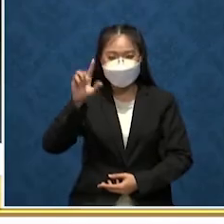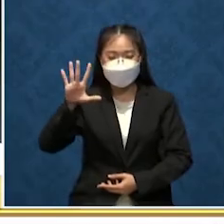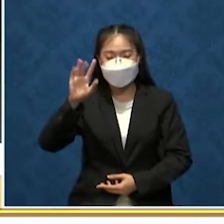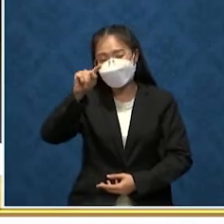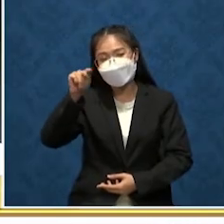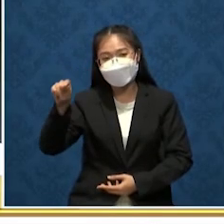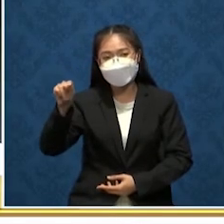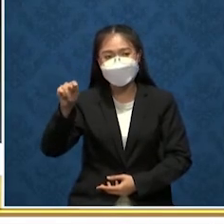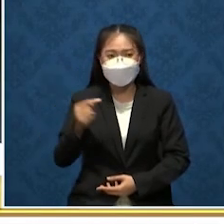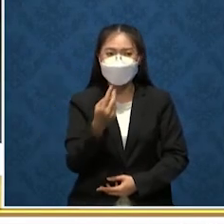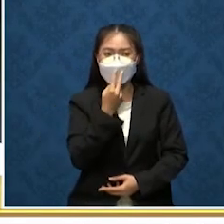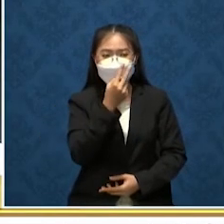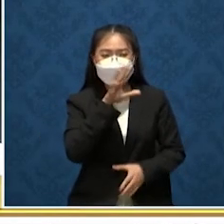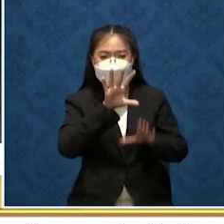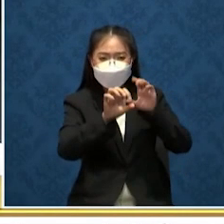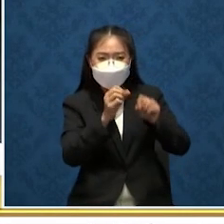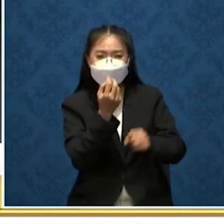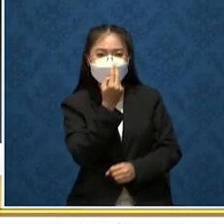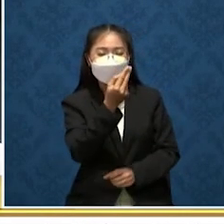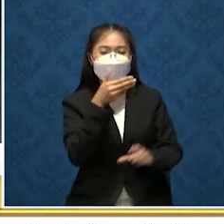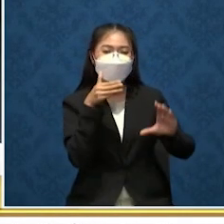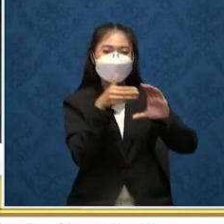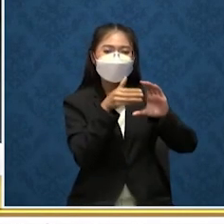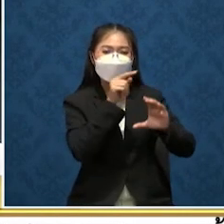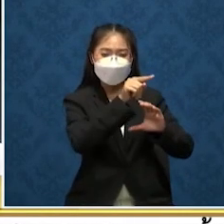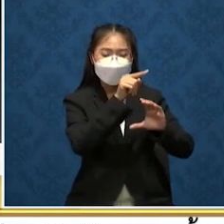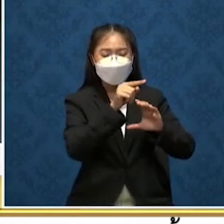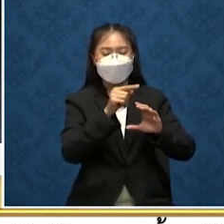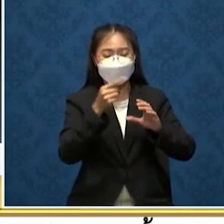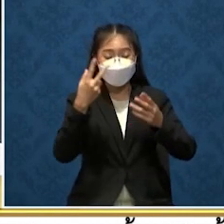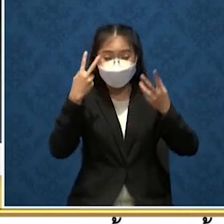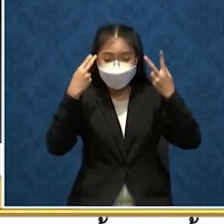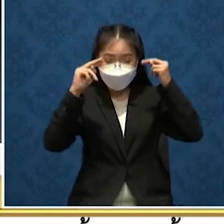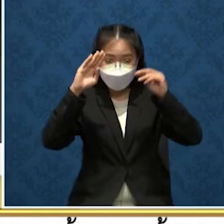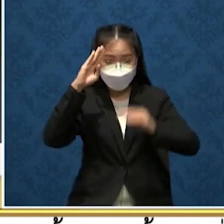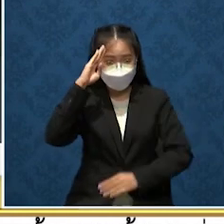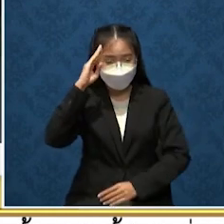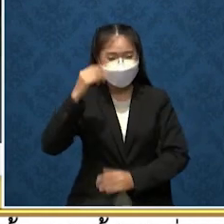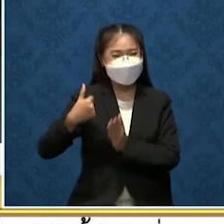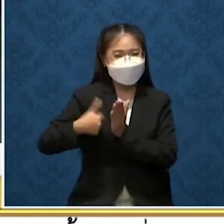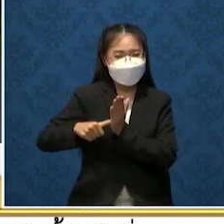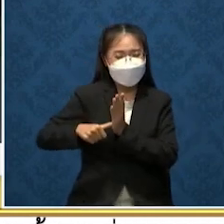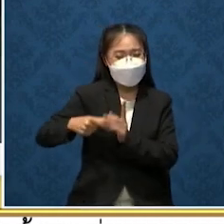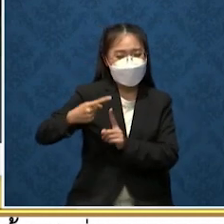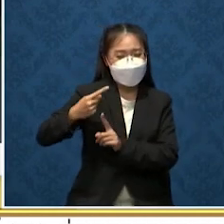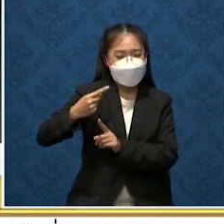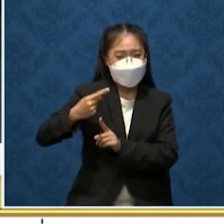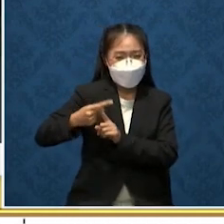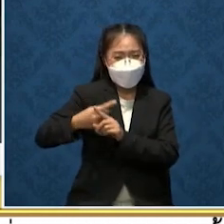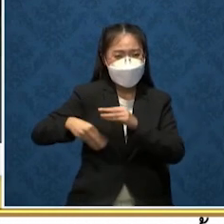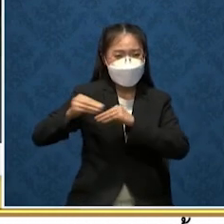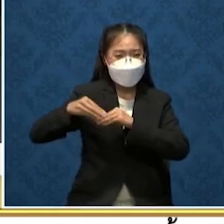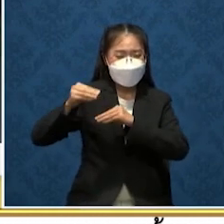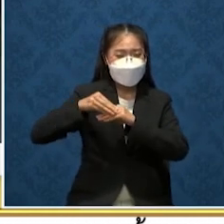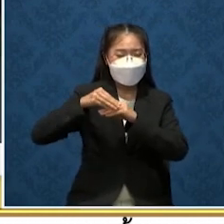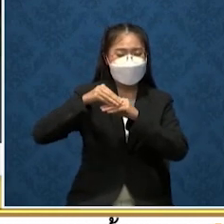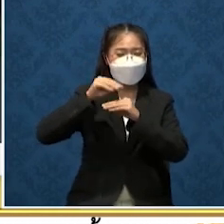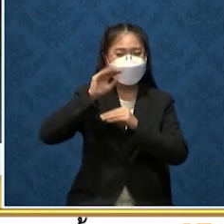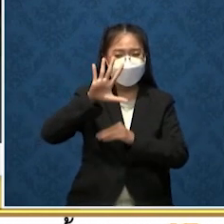จะสังเกตว่าในช่วงพลเอกประยุทธ์บริหารประเทศมา 8ปีมีหนี้สาธารณะเพิ่มขึ้นถึง5.0 50ล้านบาท